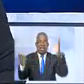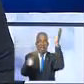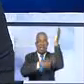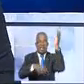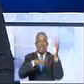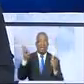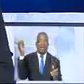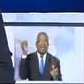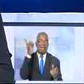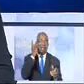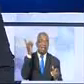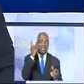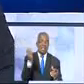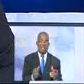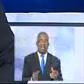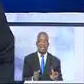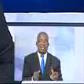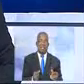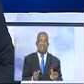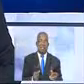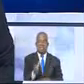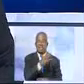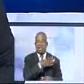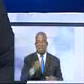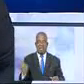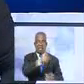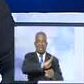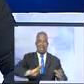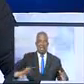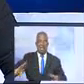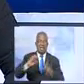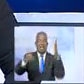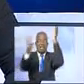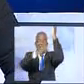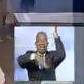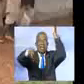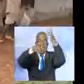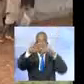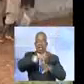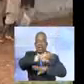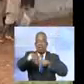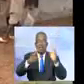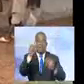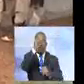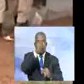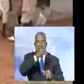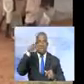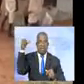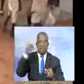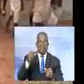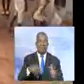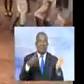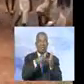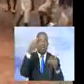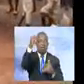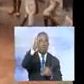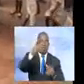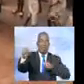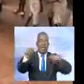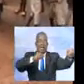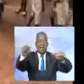entre le COGES, le Conseil régional et une structure privée. Honorine Anigori. Le projet